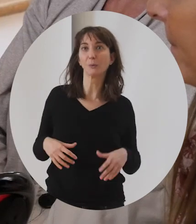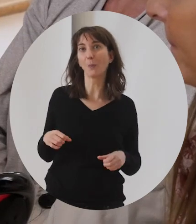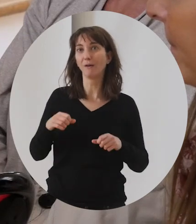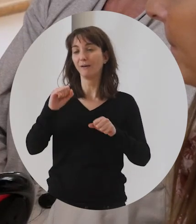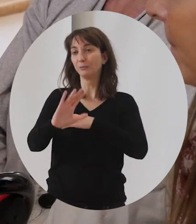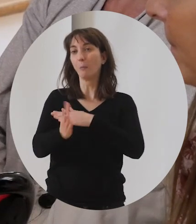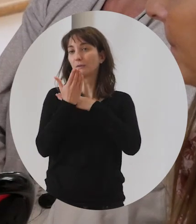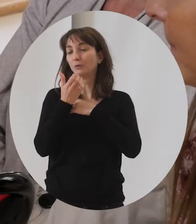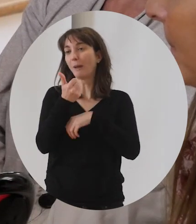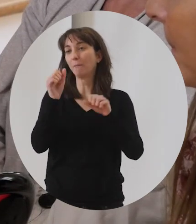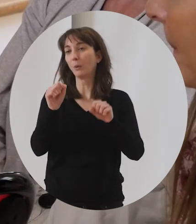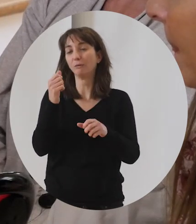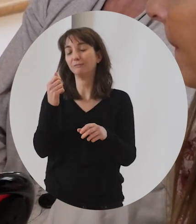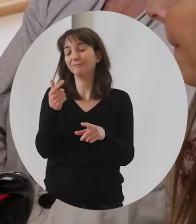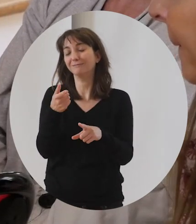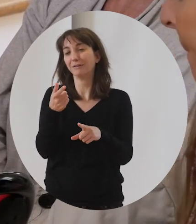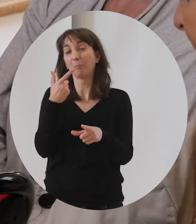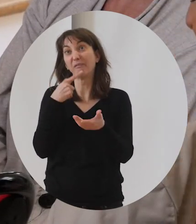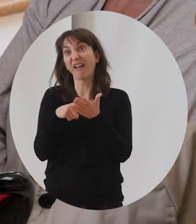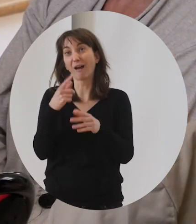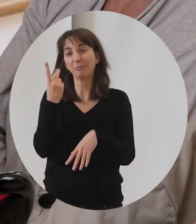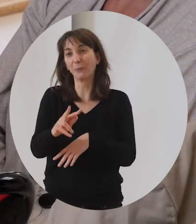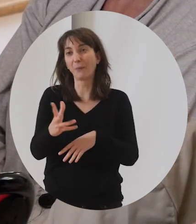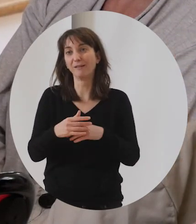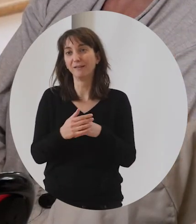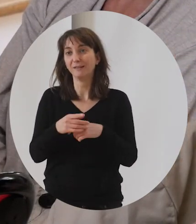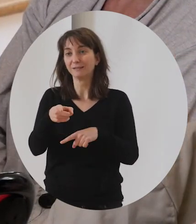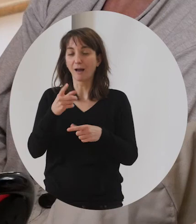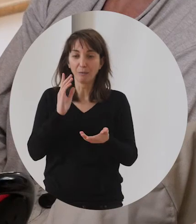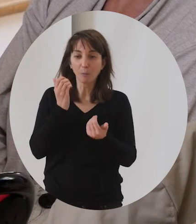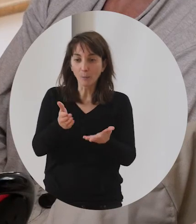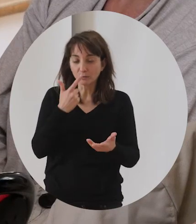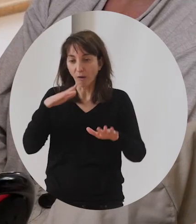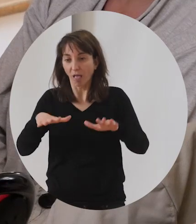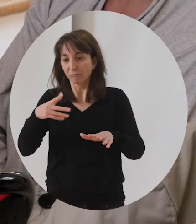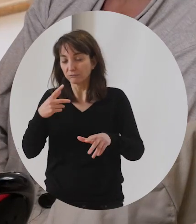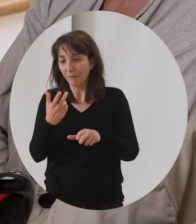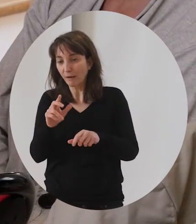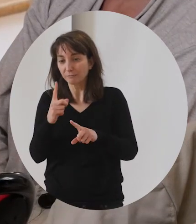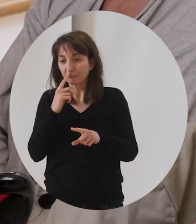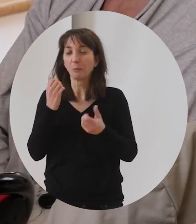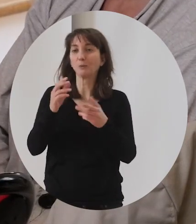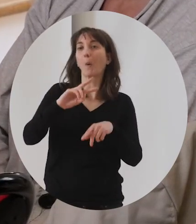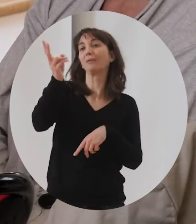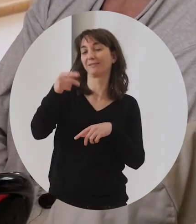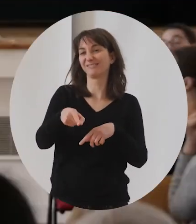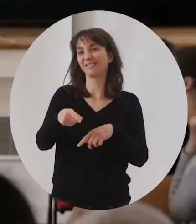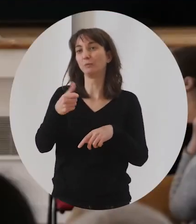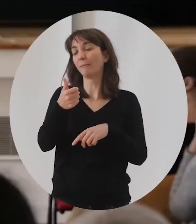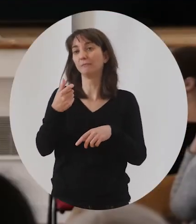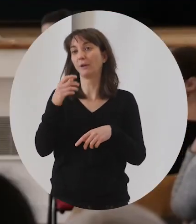position fréquents, que souvent le lieu qu'on lui propose n'est pas assez stable. Voilà.